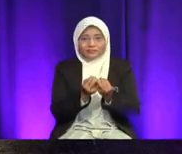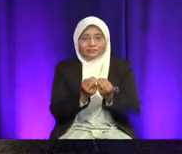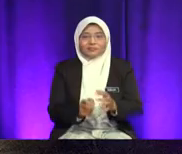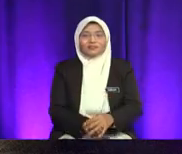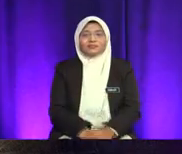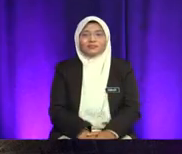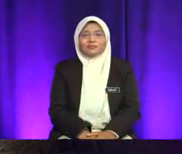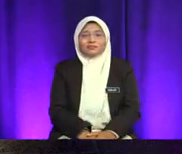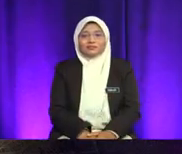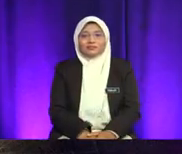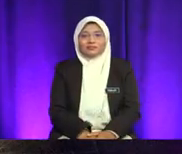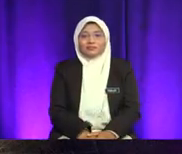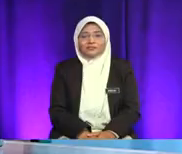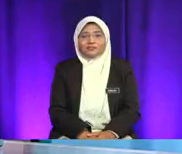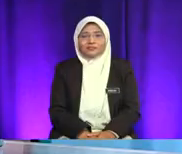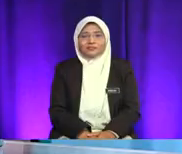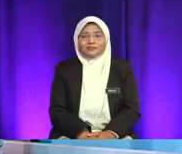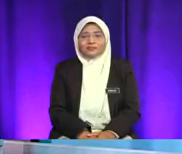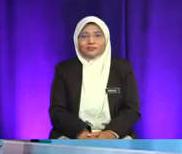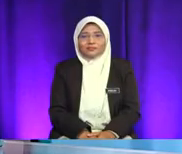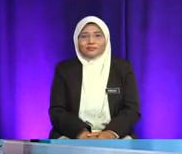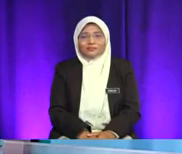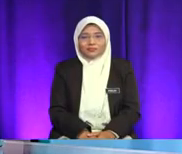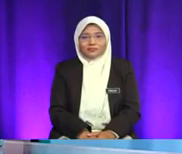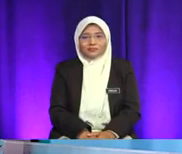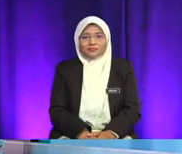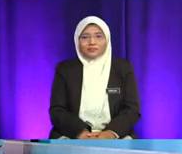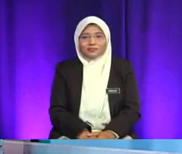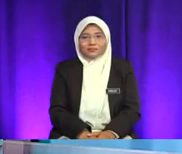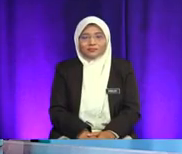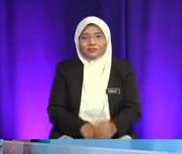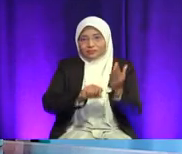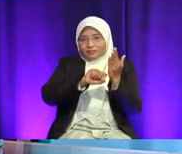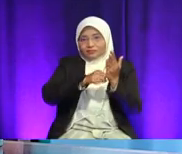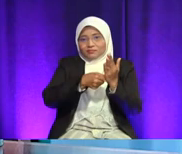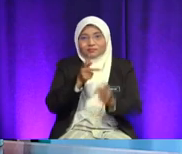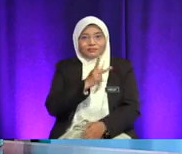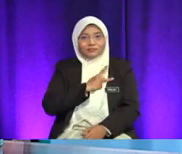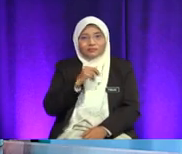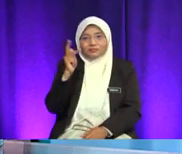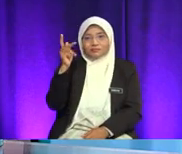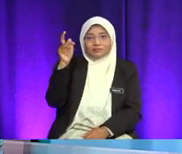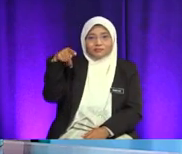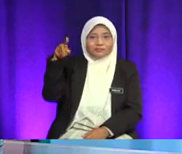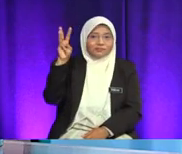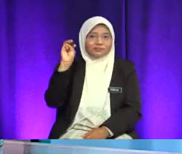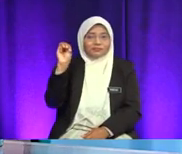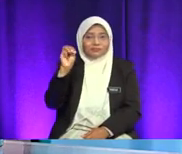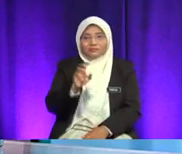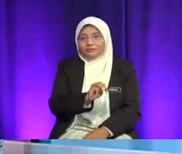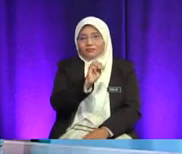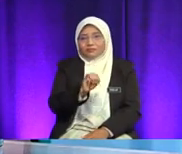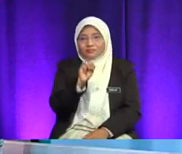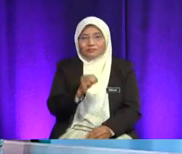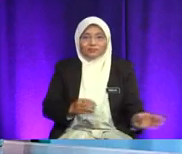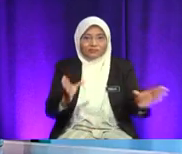ke Porto delima sumber Cookie PM bagi anda mendapatkan berbagai latihan pengukuhan berdasarkan topik yang kita bawakan dan